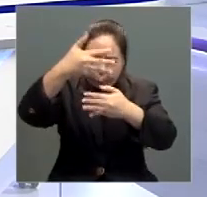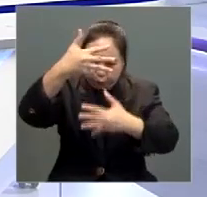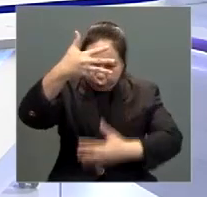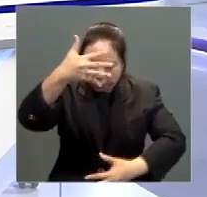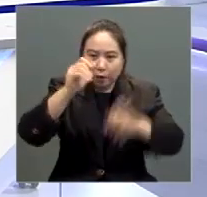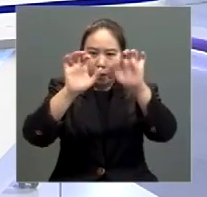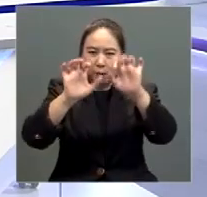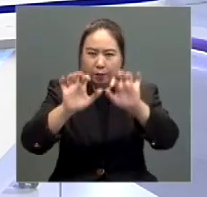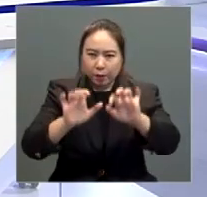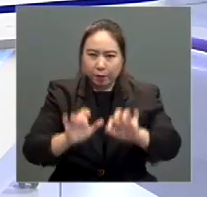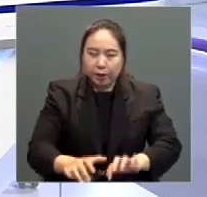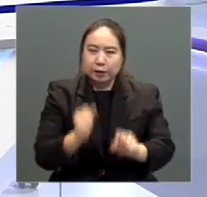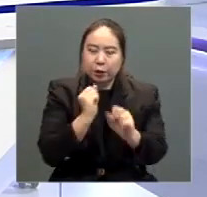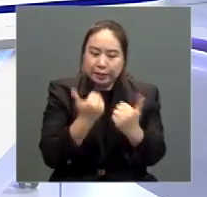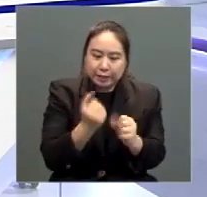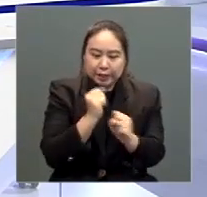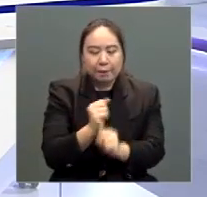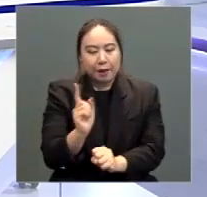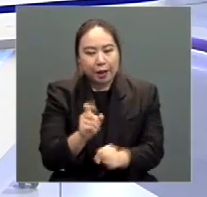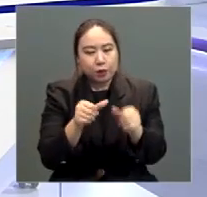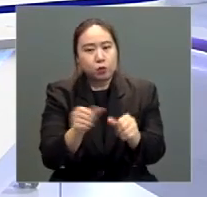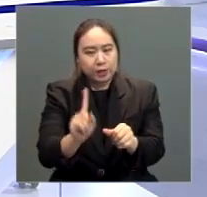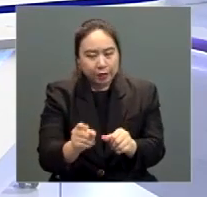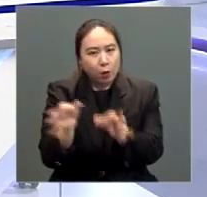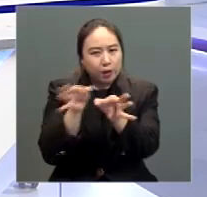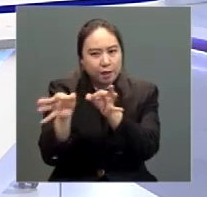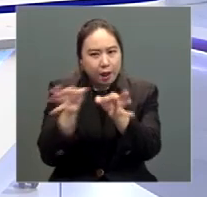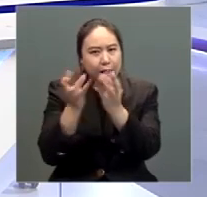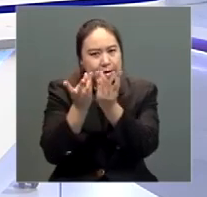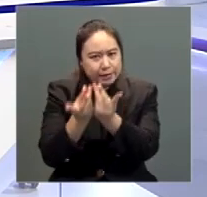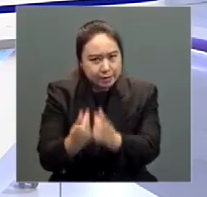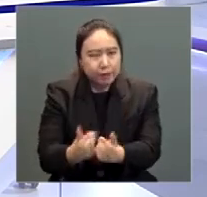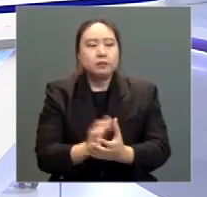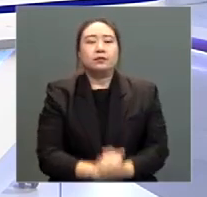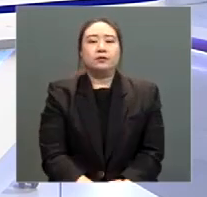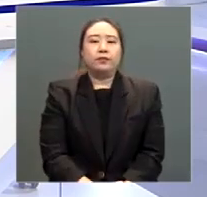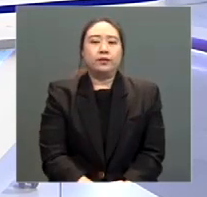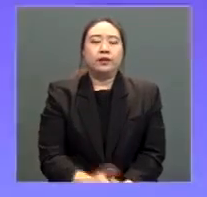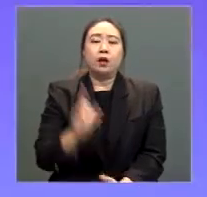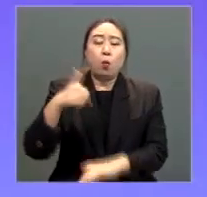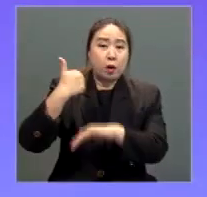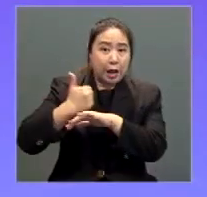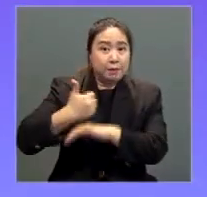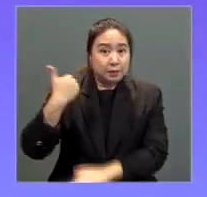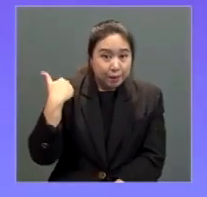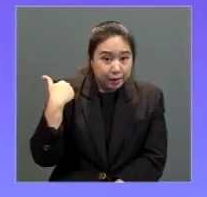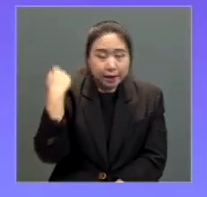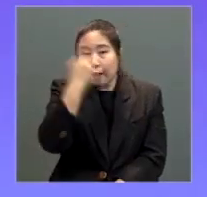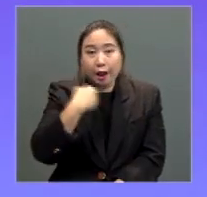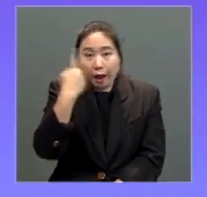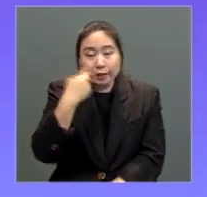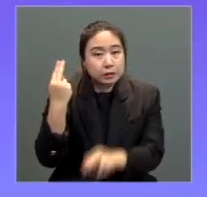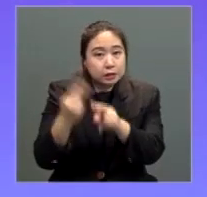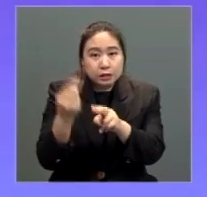ก็คืออ่ะคุณทำอะไร ถามรายละเอียดเราต้องแจ้งให้ละเอียดคือเขาจะได้ข้อมูลเราแบบถูกต้อง ใช่มีนายจ้างหรือเปล่านายจ้างเป็นใคร